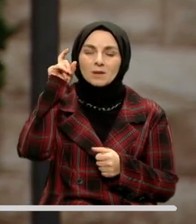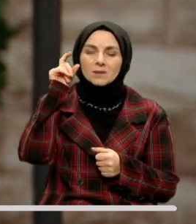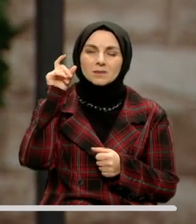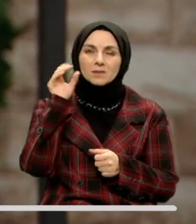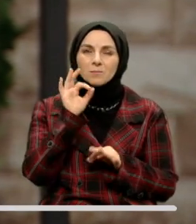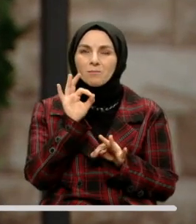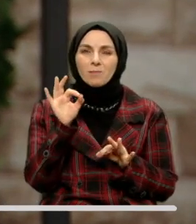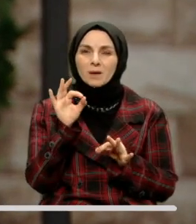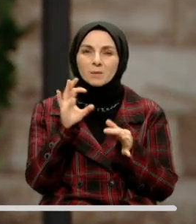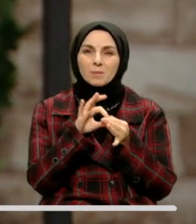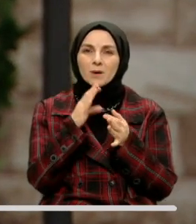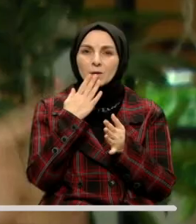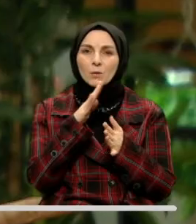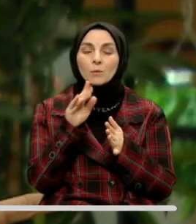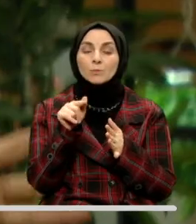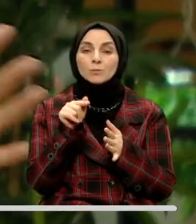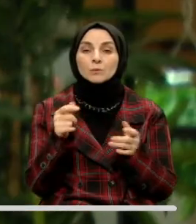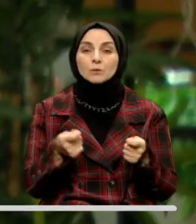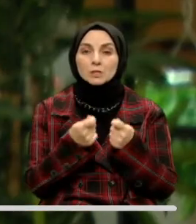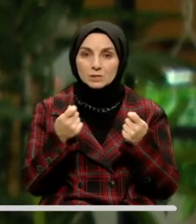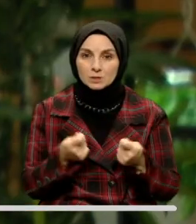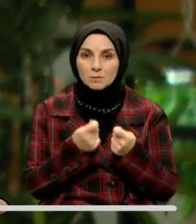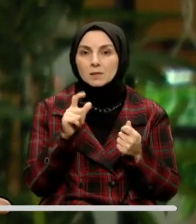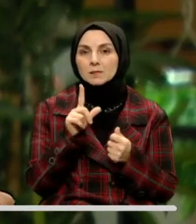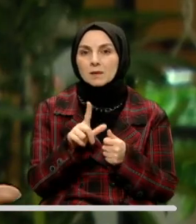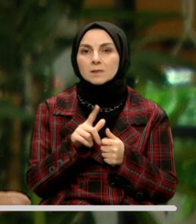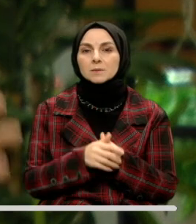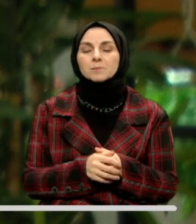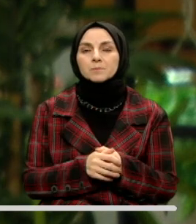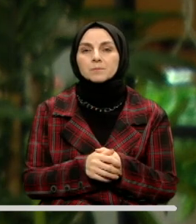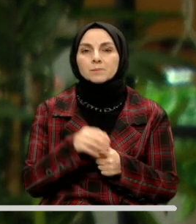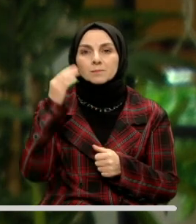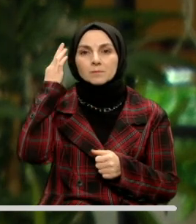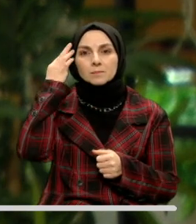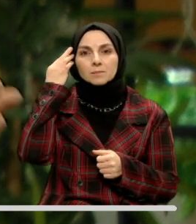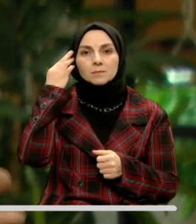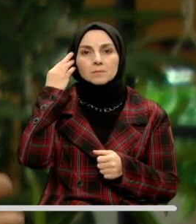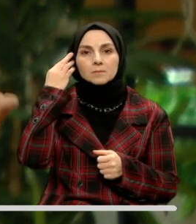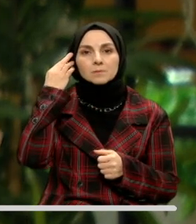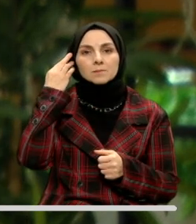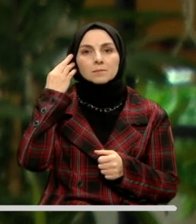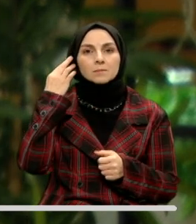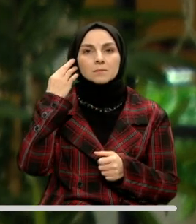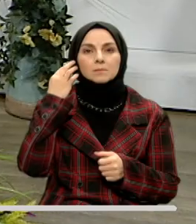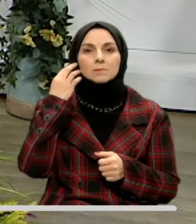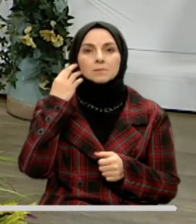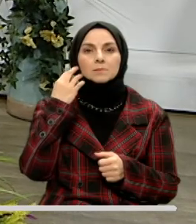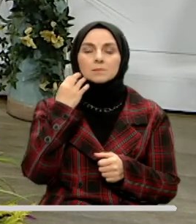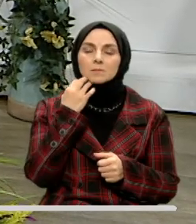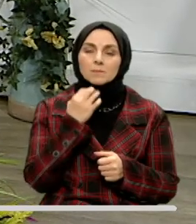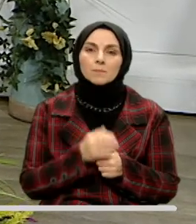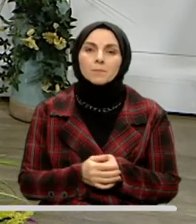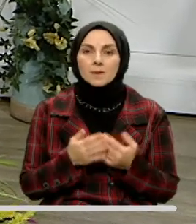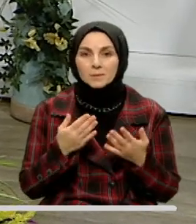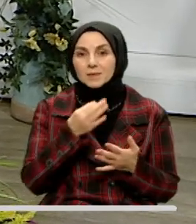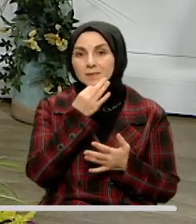düşünmüyorum. Yani o zaman sadece zeka değil, gayret, çalışmak. Evet. Tuba hocamızın da söylediği gibi, Aziz Sancar'ın da söylediği gibi. Hı-hı.